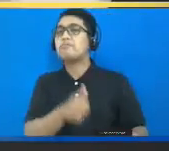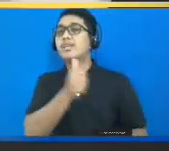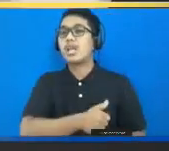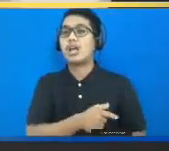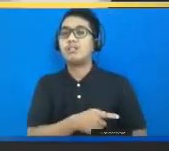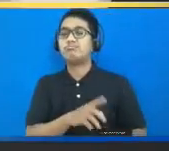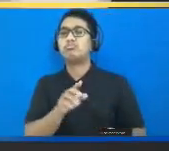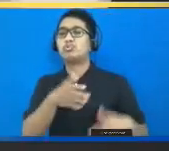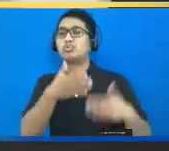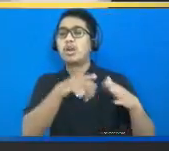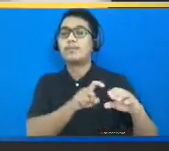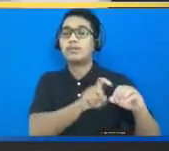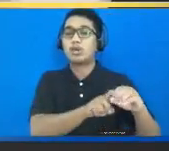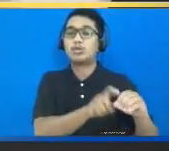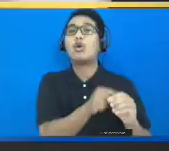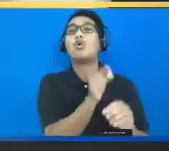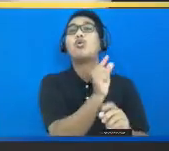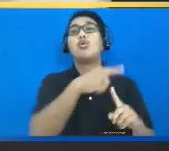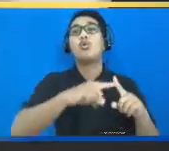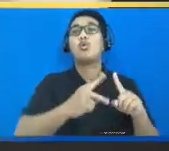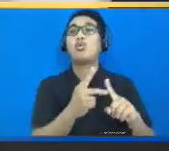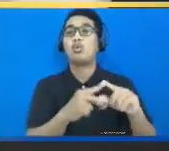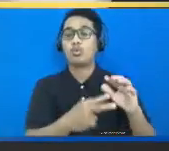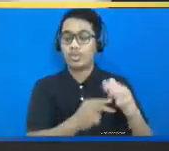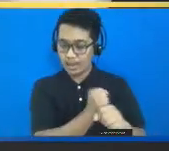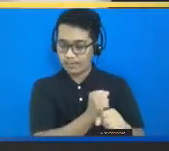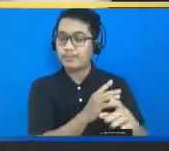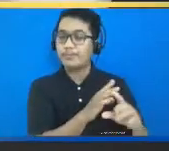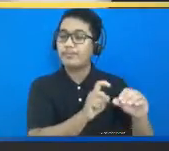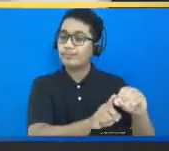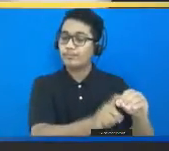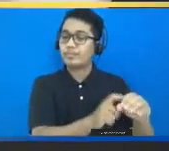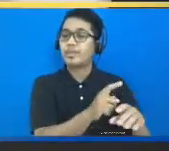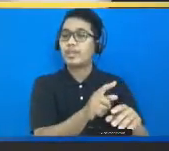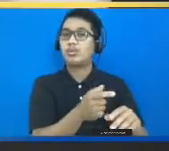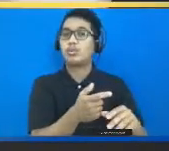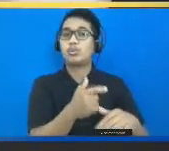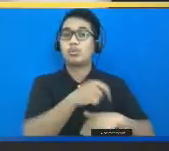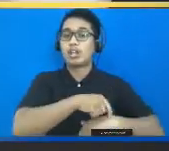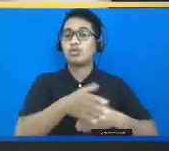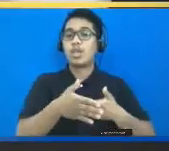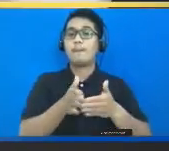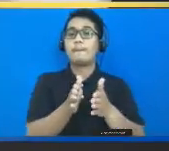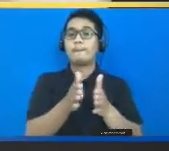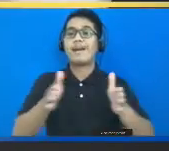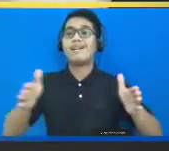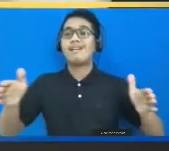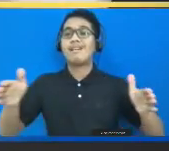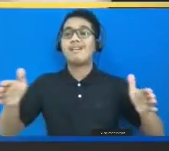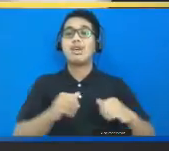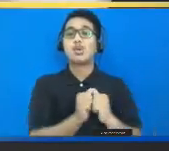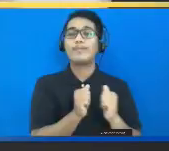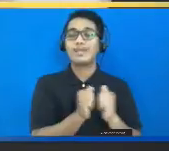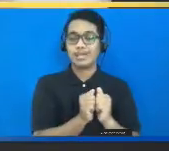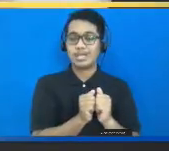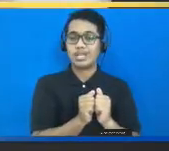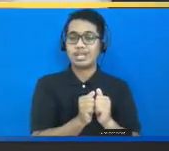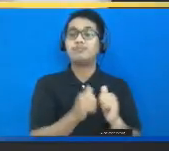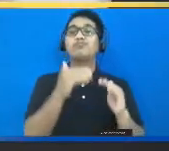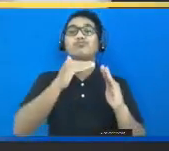ketergantungan terhadap hutang misalnya itu secara dalam jangka menengah panjang ini komitmennya Tentu juga harus